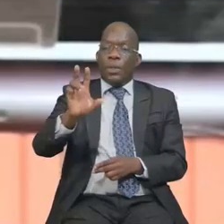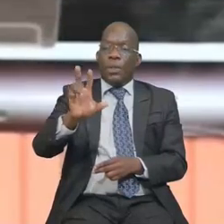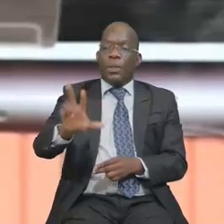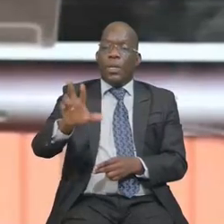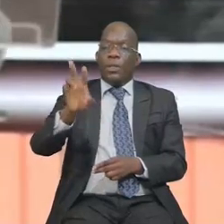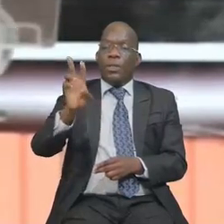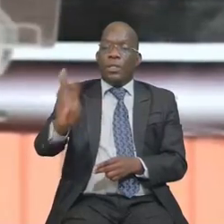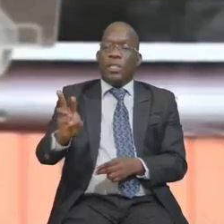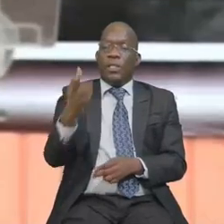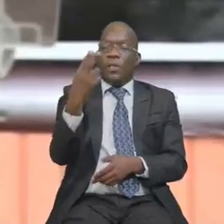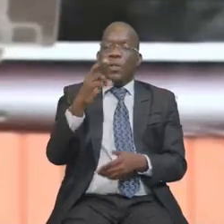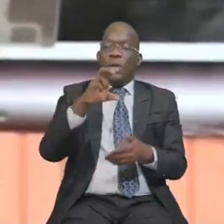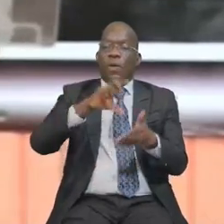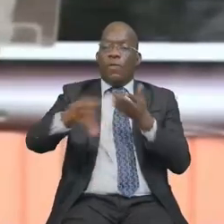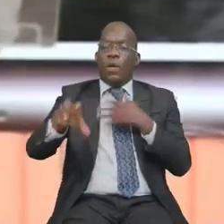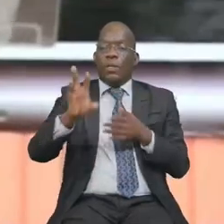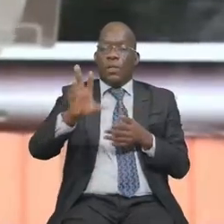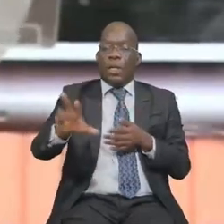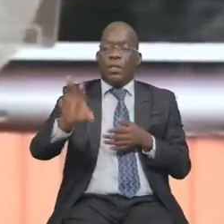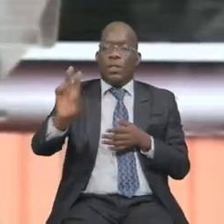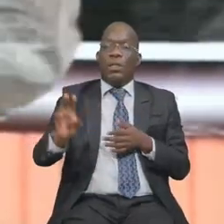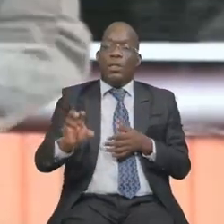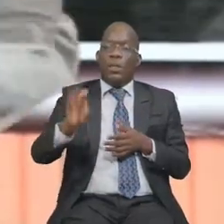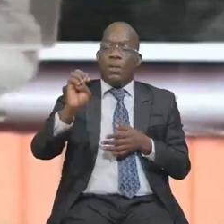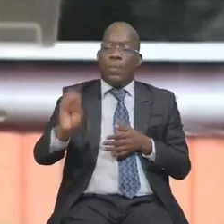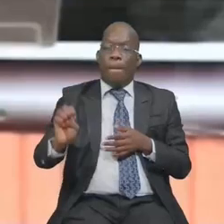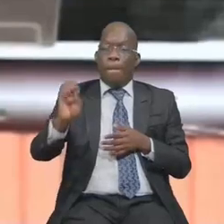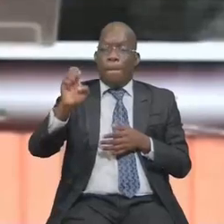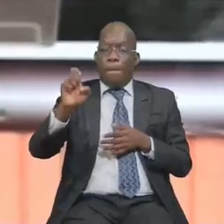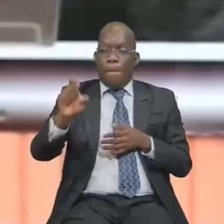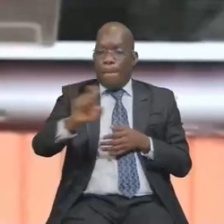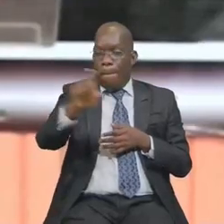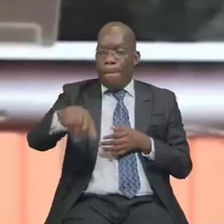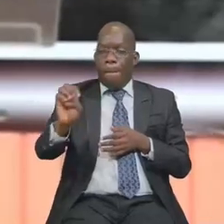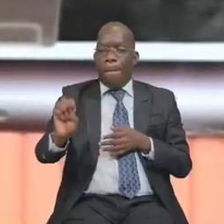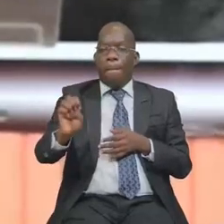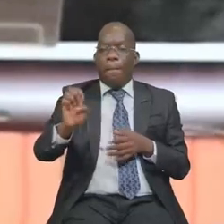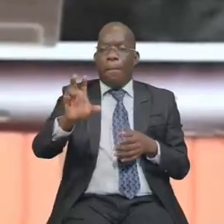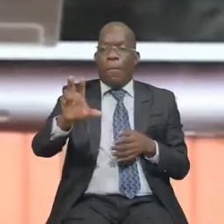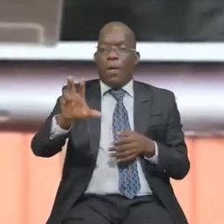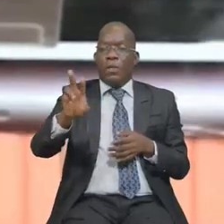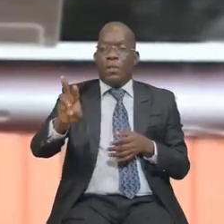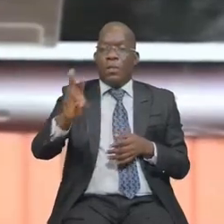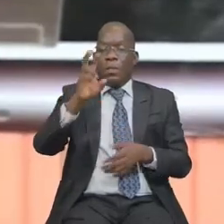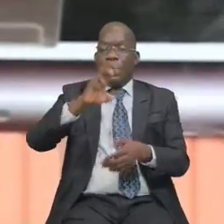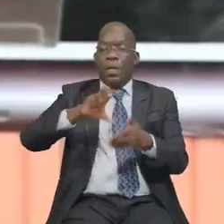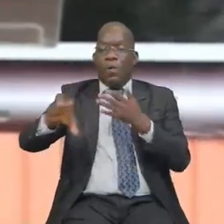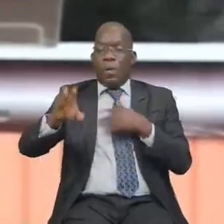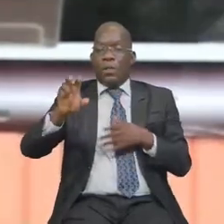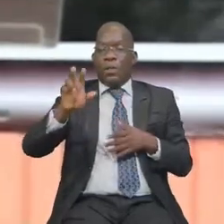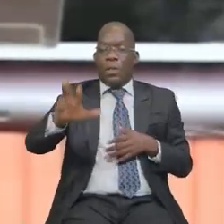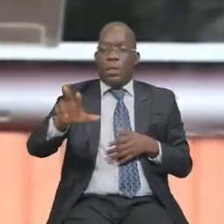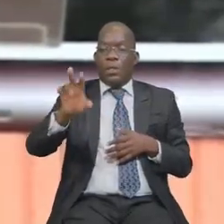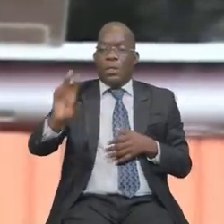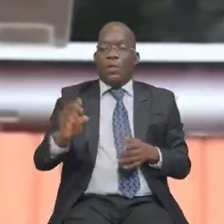verset 37. En Ézéchiel 36, verset 36, 7. Ainsi parle le